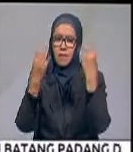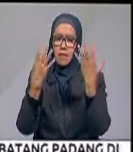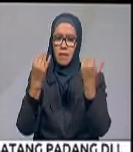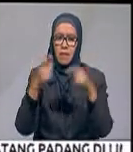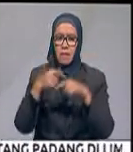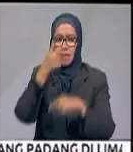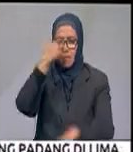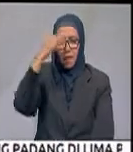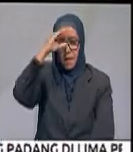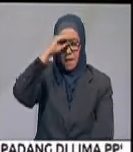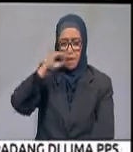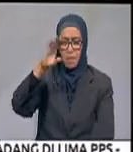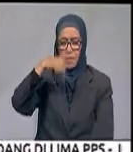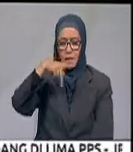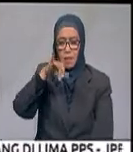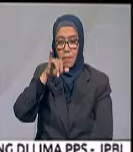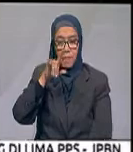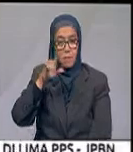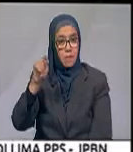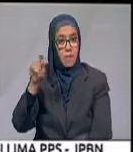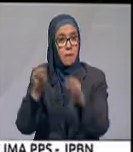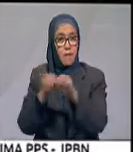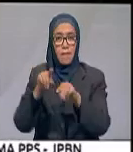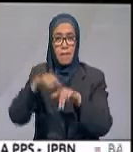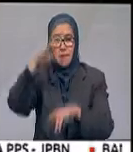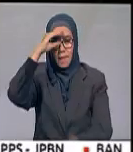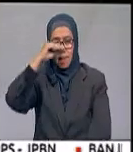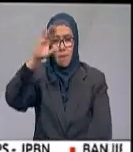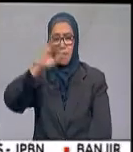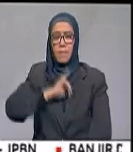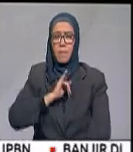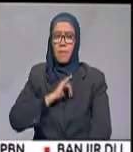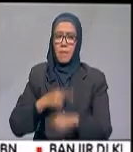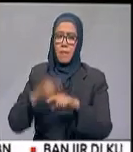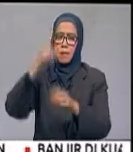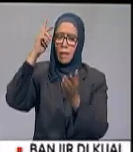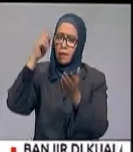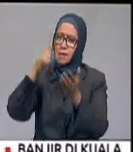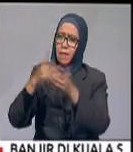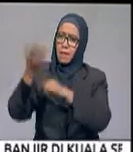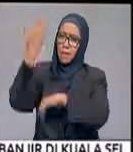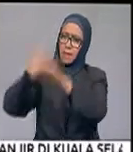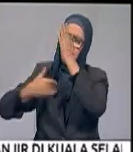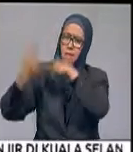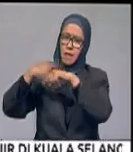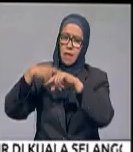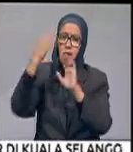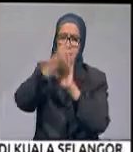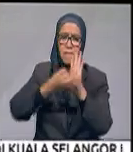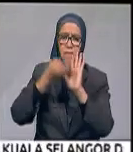saya. Saya kenal Abang Pit dari zaman filem Gubra.